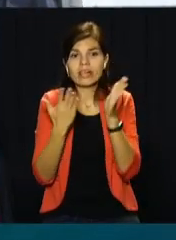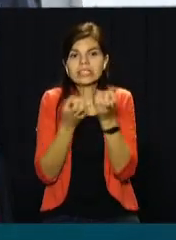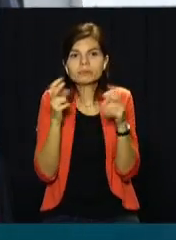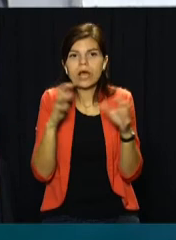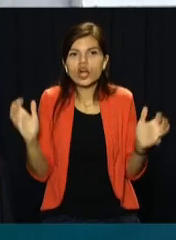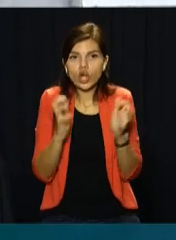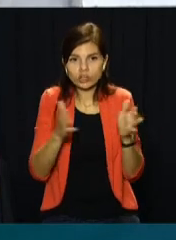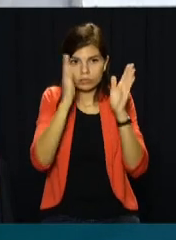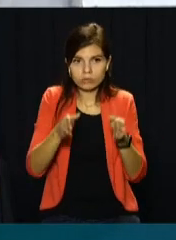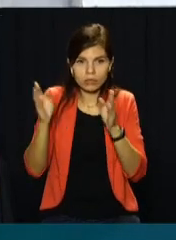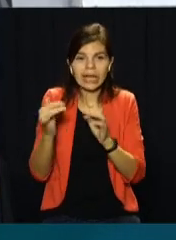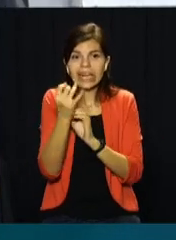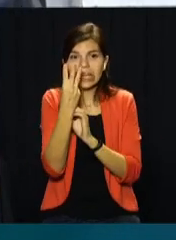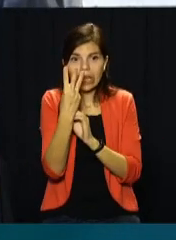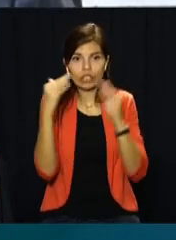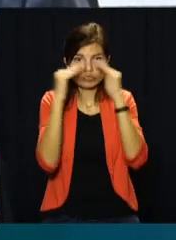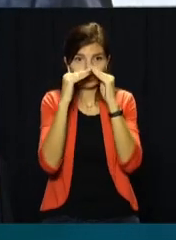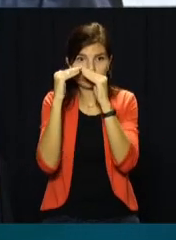і 13 зданий,